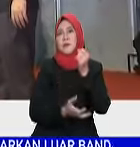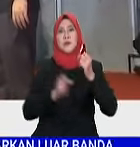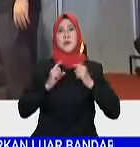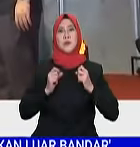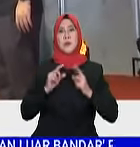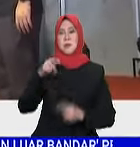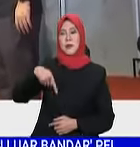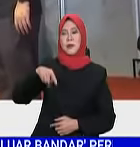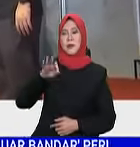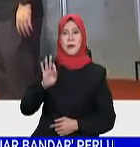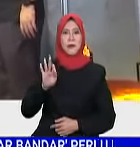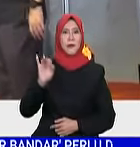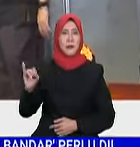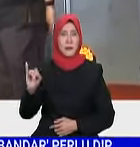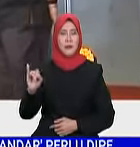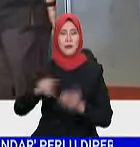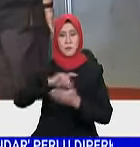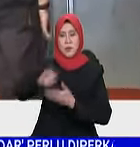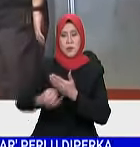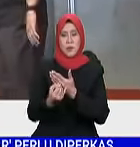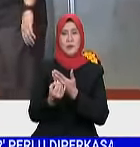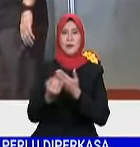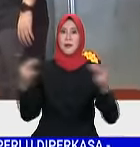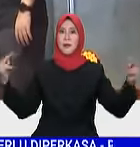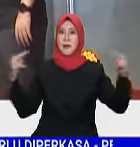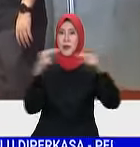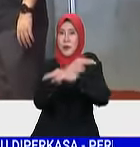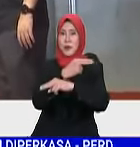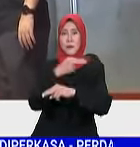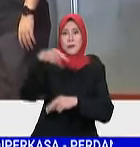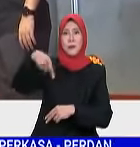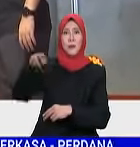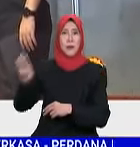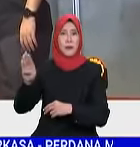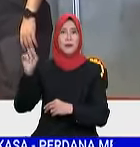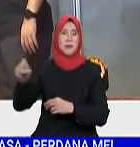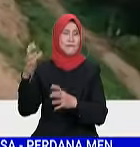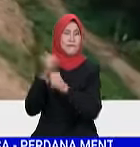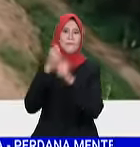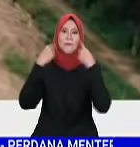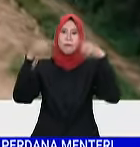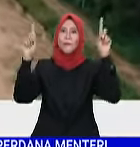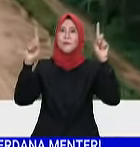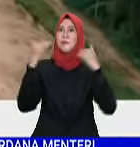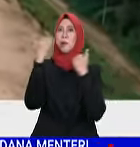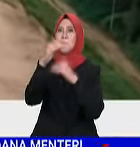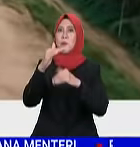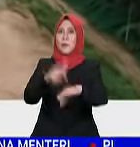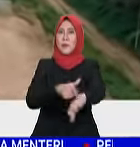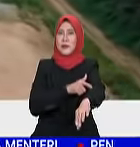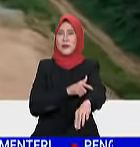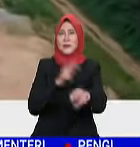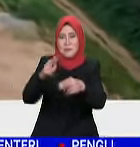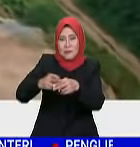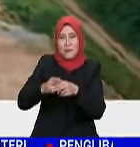swasta PFI agar projek lebuh raya Pan Borneo Sabah dapat direalisasikan dalam tempoh jangka masa